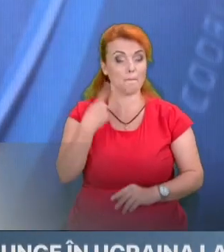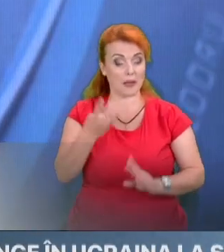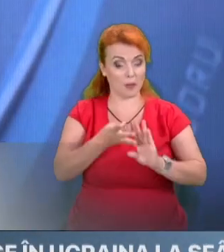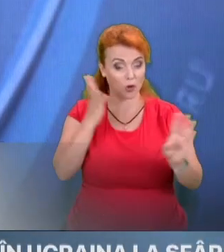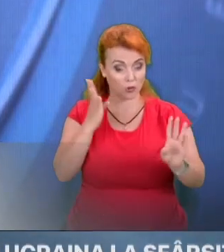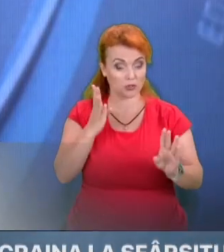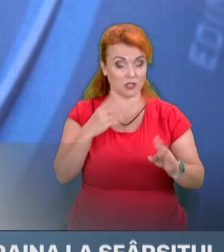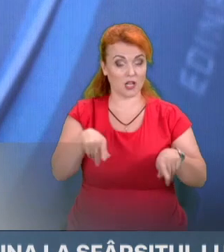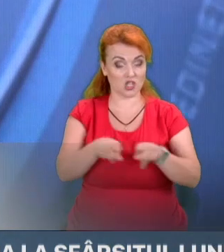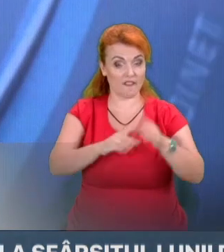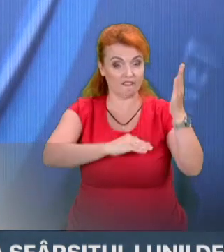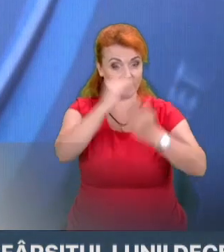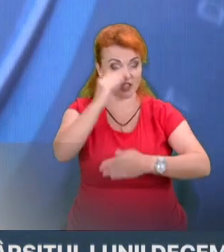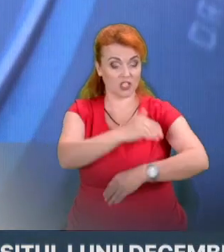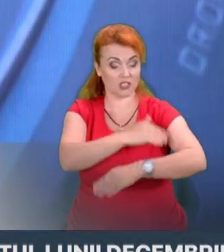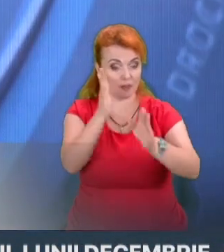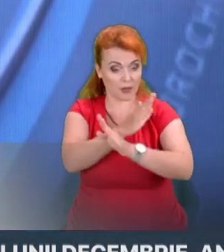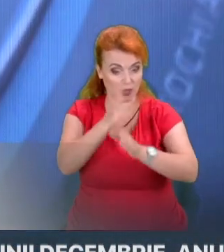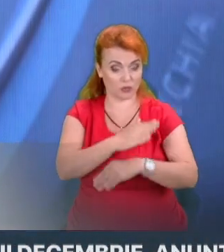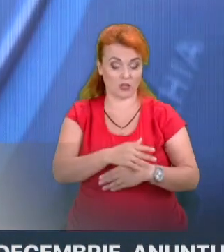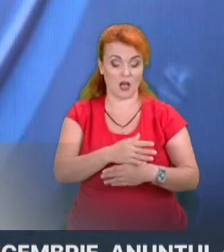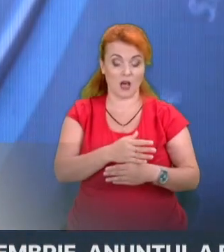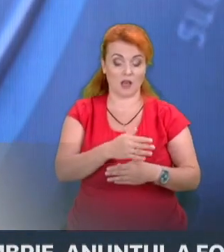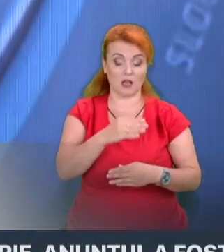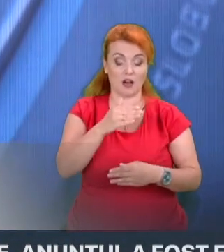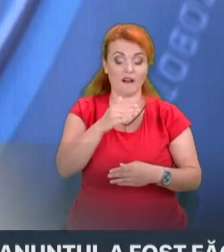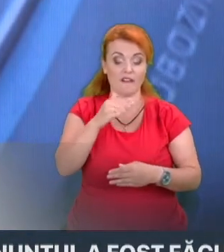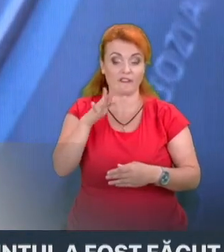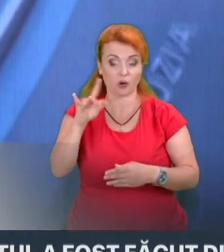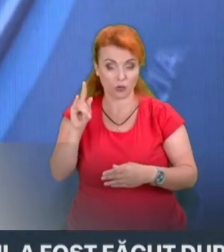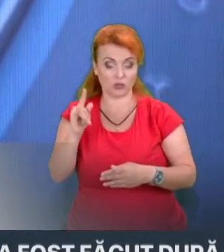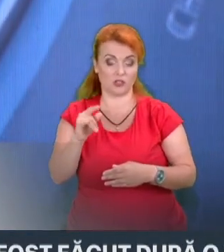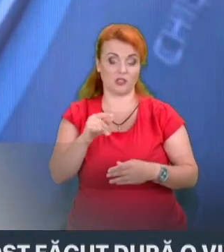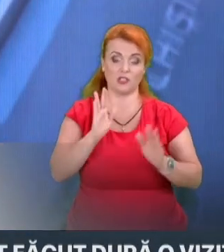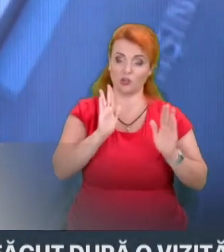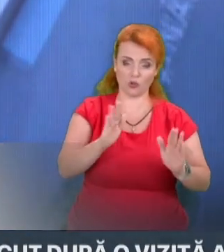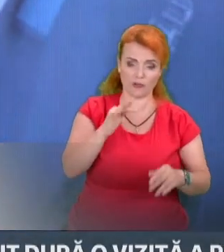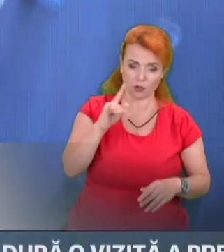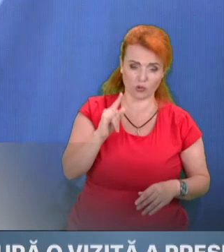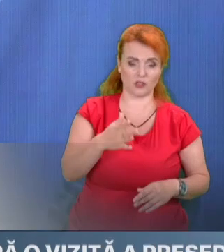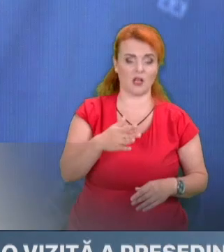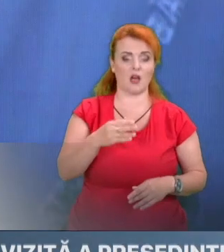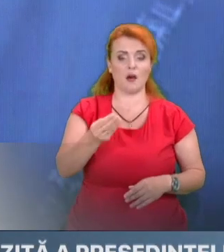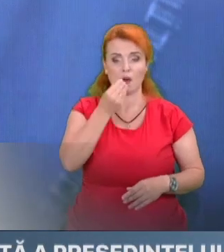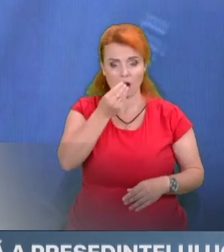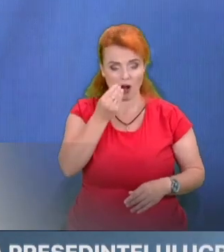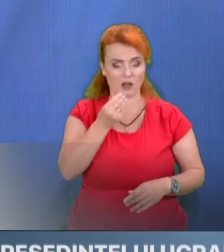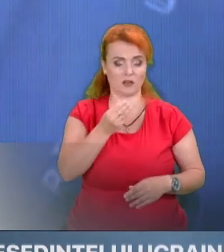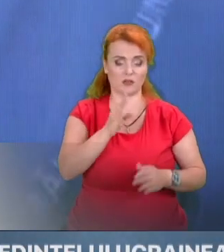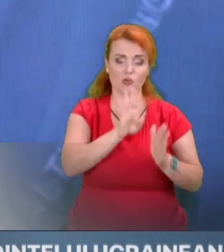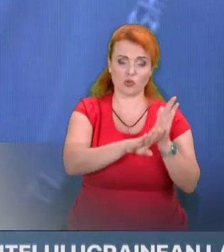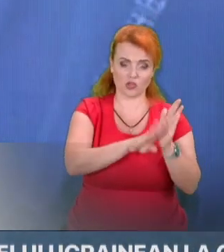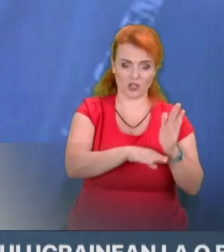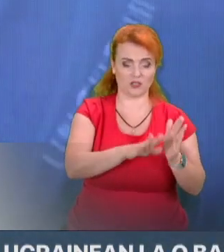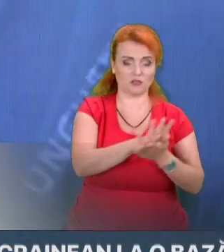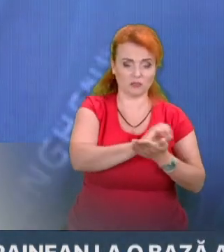foarte multe produse care foarte ușor se alterează. Aceasta este carnea, produsele lactate, peștele. De ce, dacă